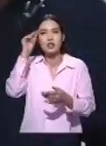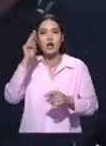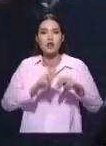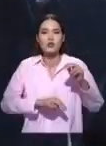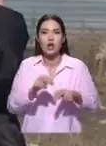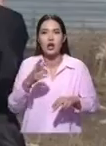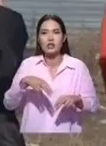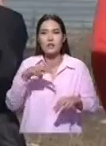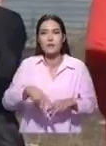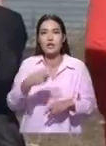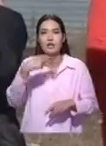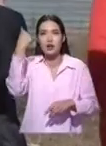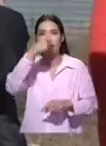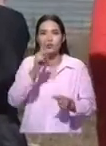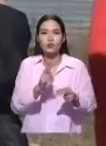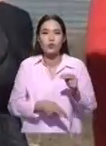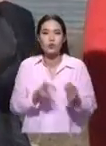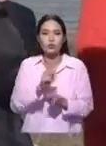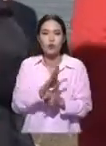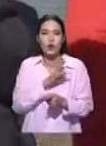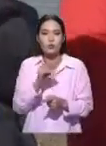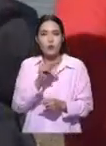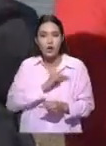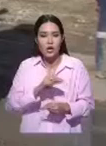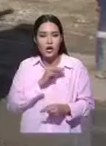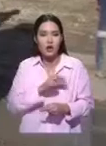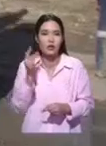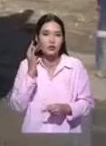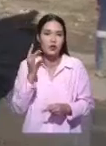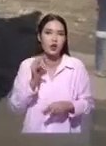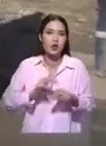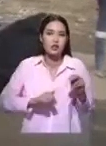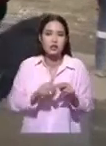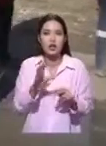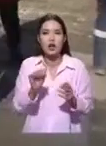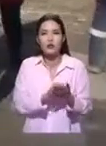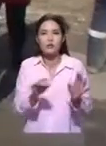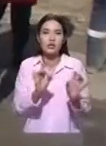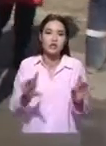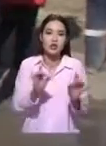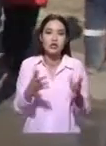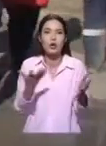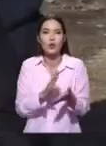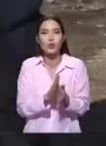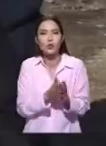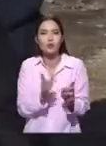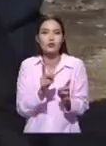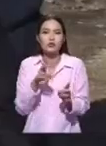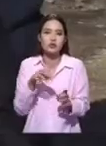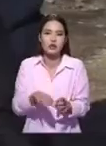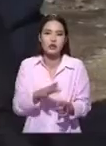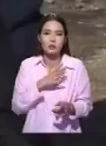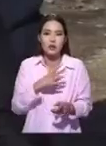декабрь 2022 года. Сначала работы шли бодро, застройщик рассылал видеоотчеты, но потом что-то пошло не так. В